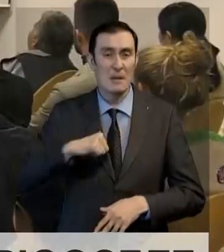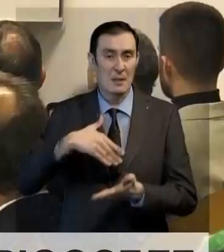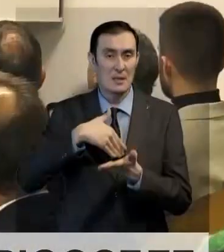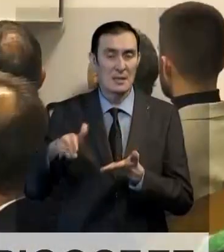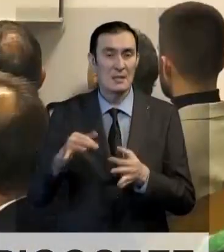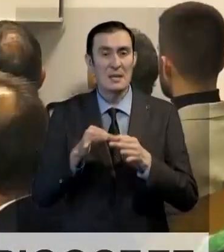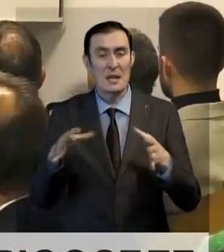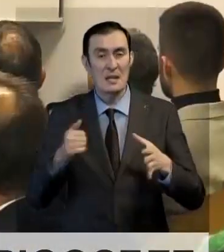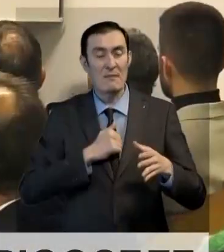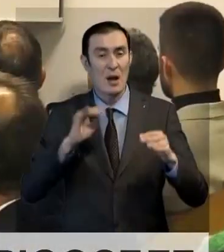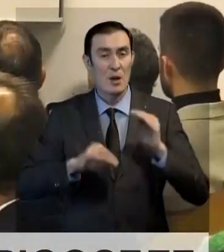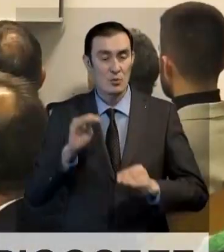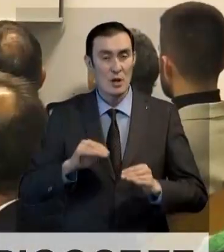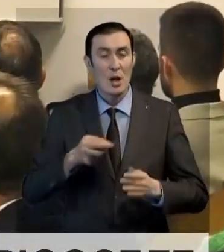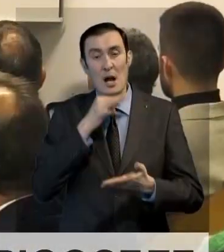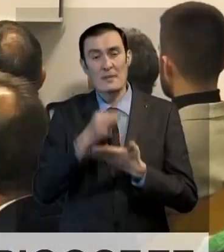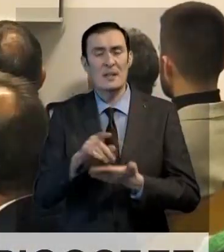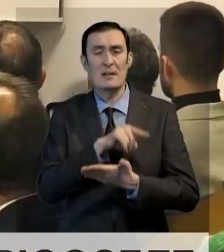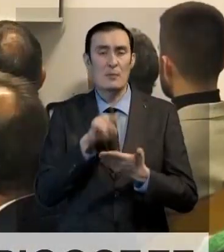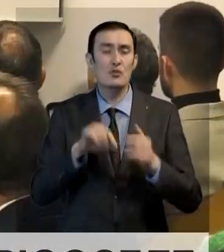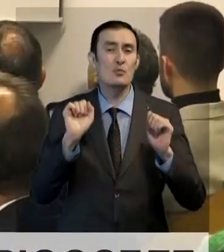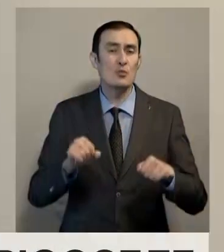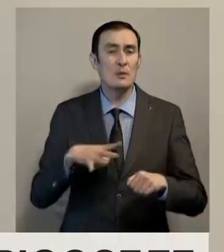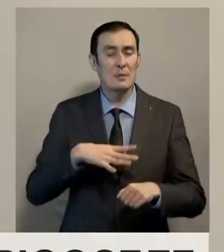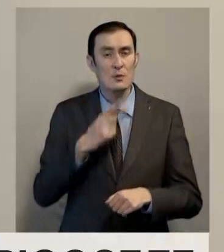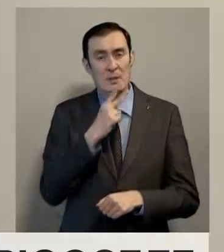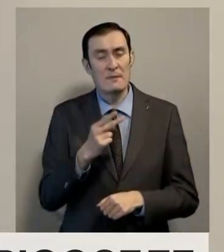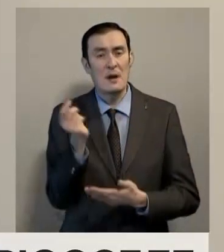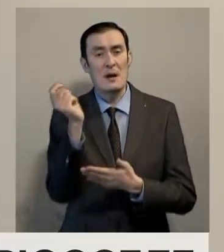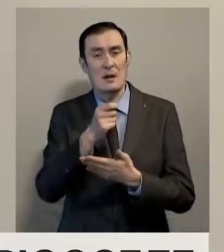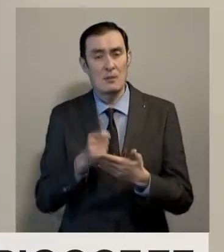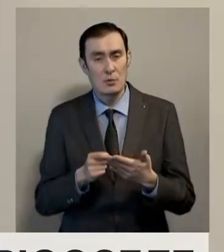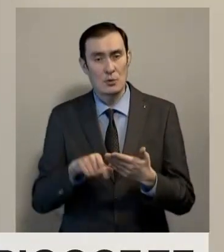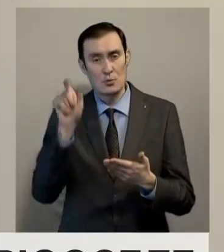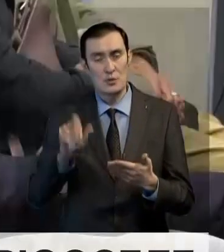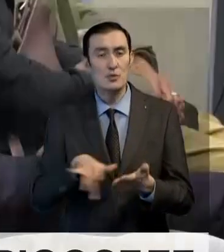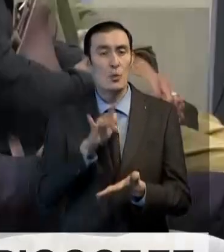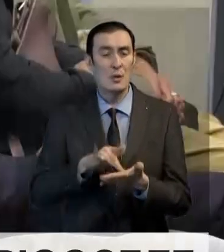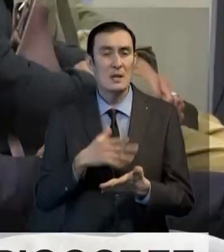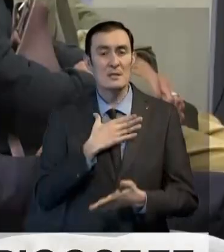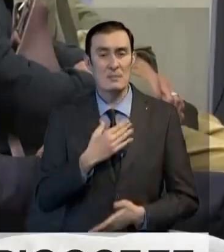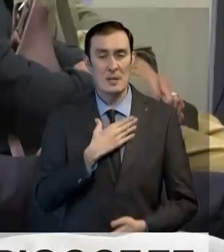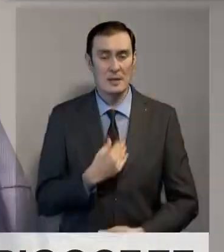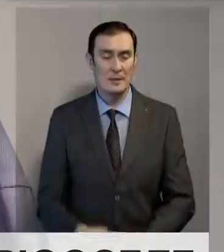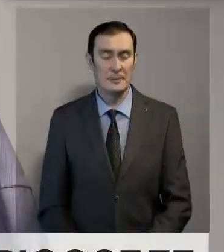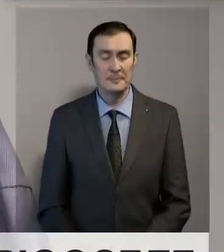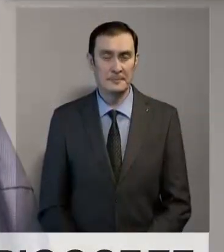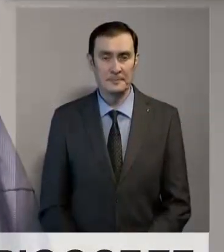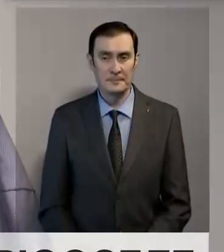отказалась от ядерного арсенала. Все ответы на вопросы можно было найти и в работах художника из Семея.